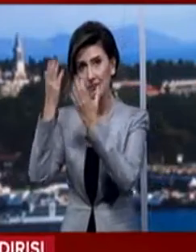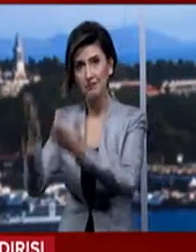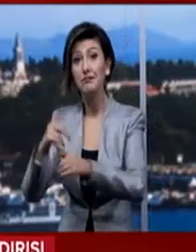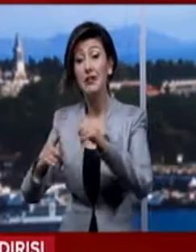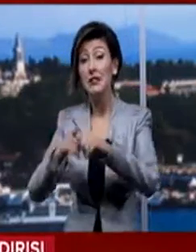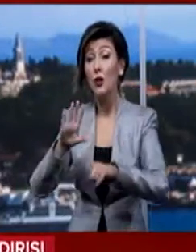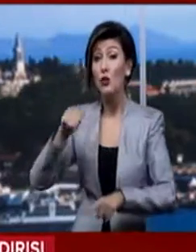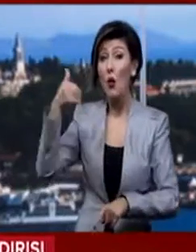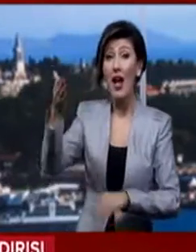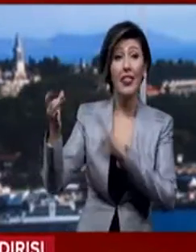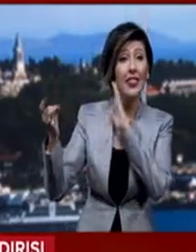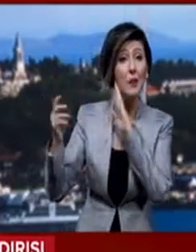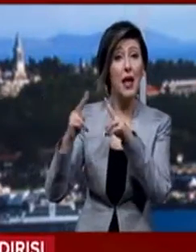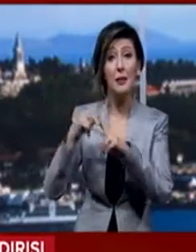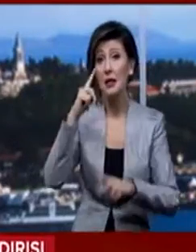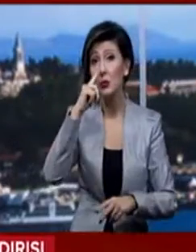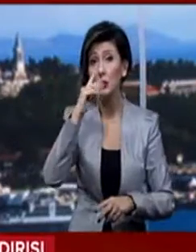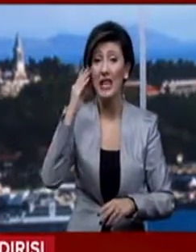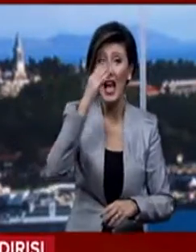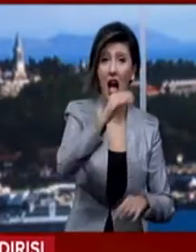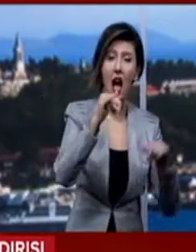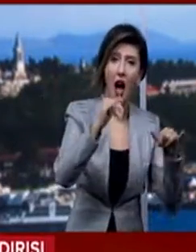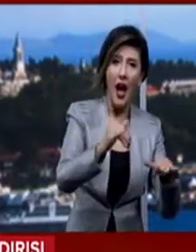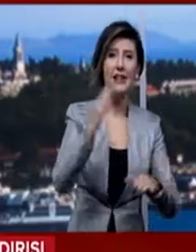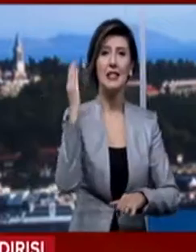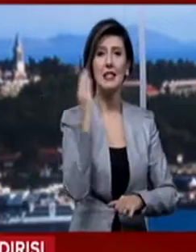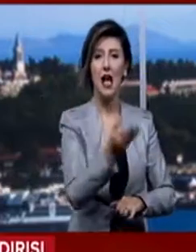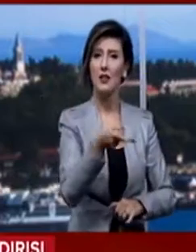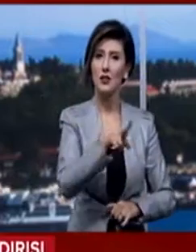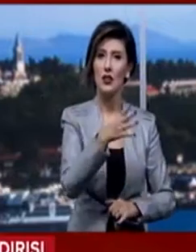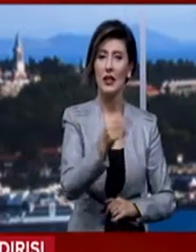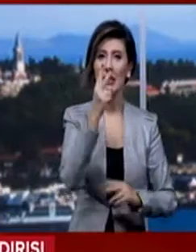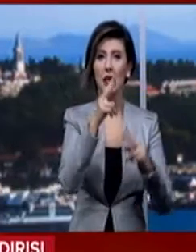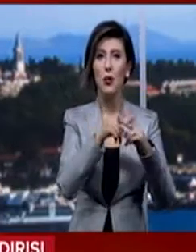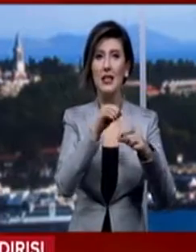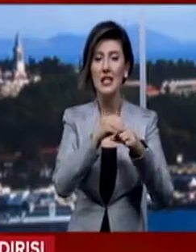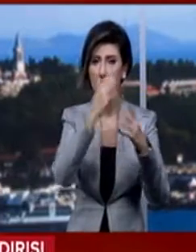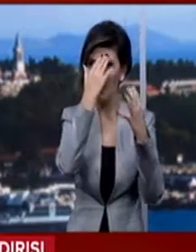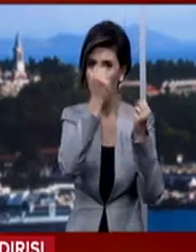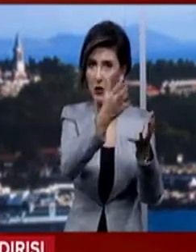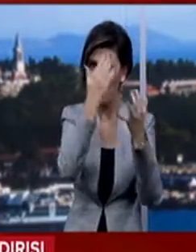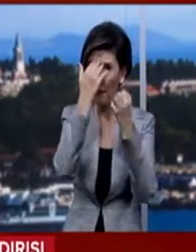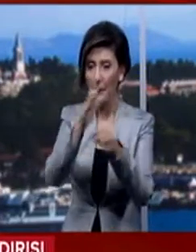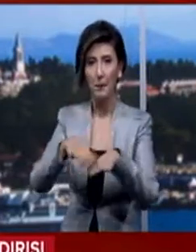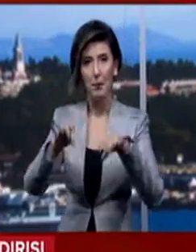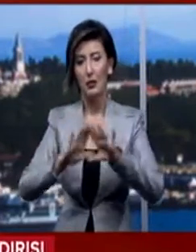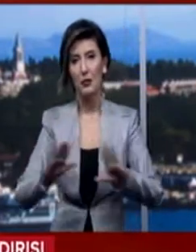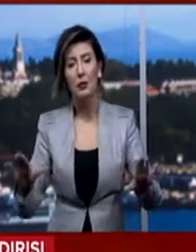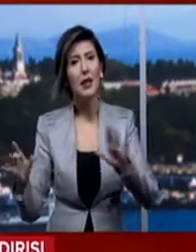Kılıçdaroğlu daha sonra Diyarbakır Emniyet Müdürlüğü'ne geçerek aynı saldırıda şehit olan iki polis için taziyelerini